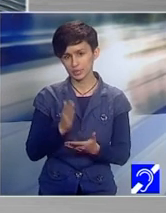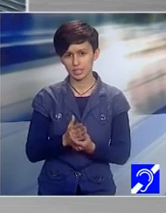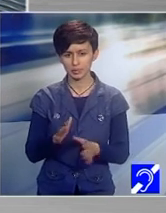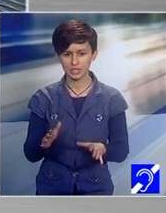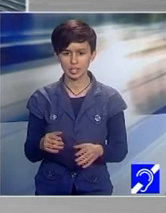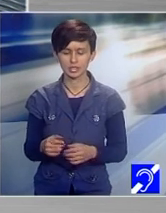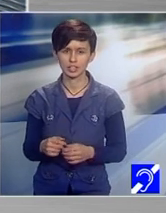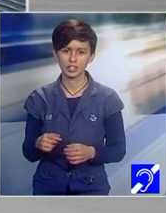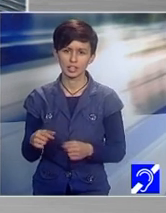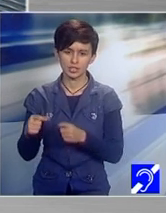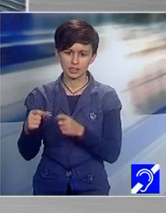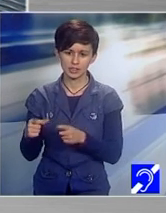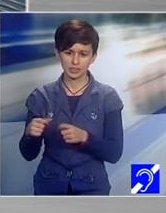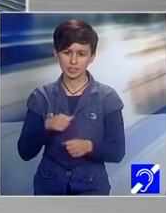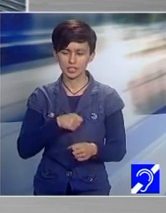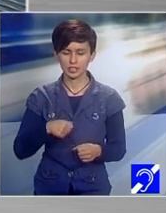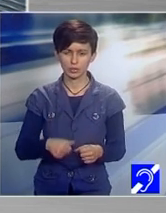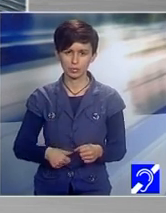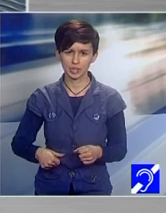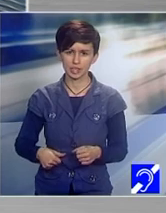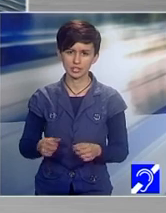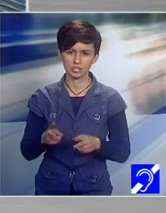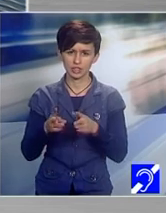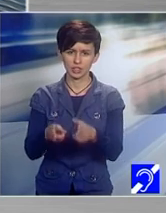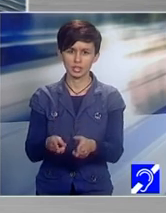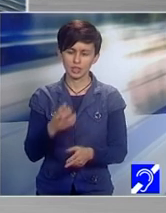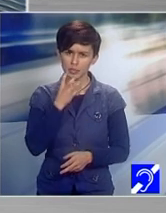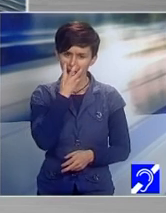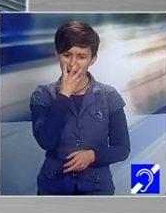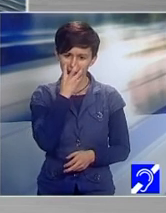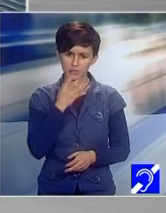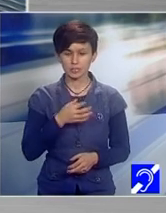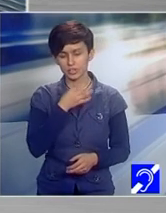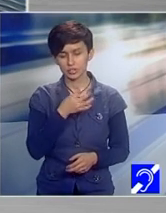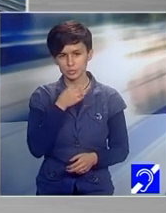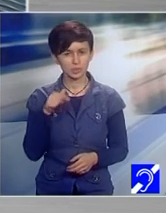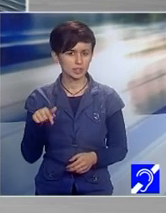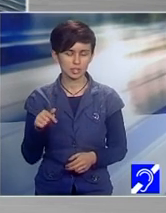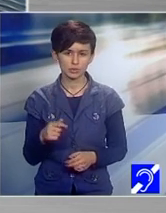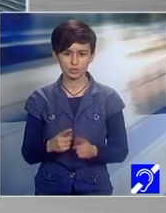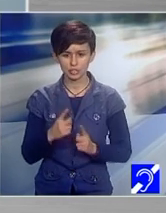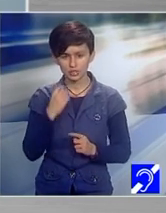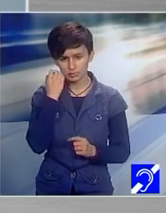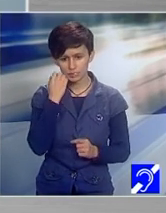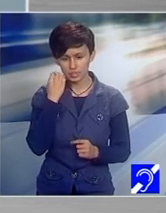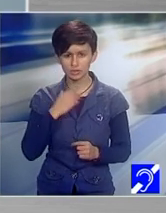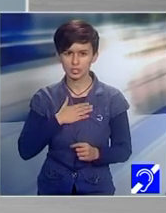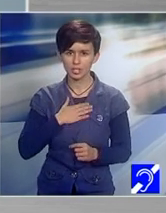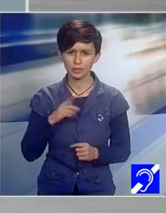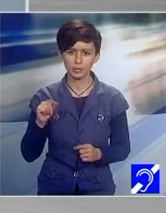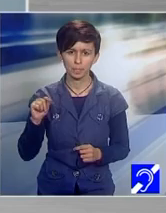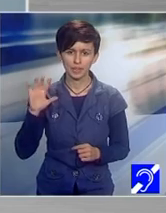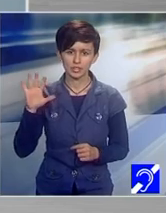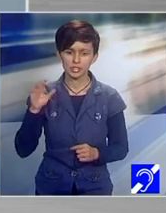și la tot ce înseamnă secția de terapie intensivă și spuneați, atunci când o să avem 25 de ani de la